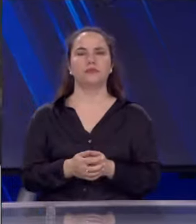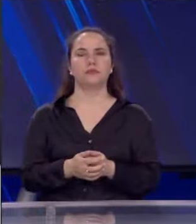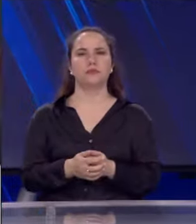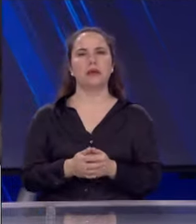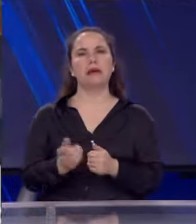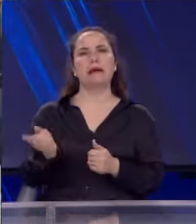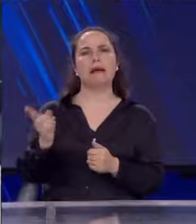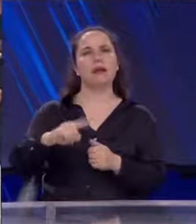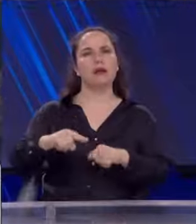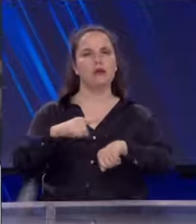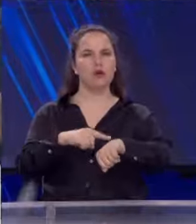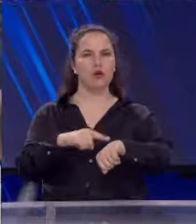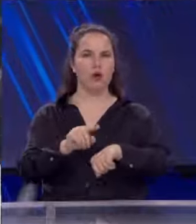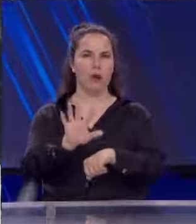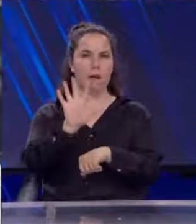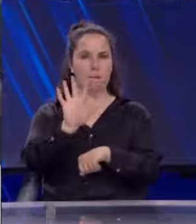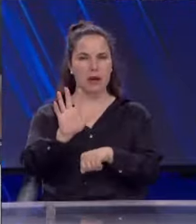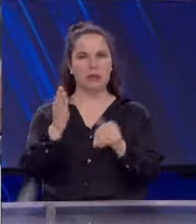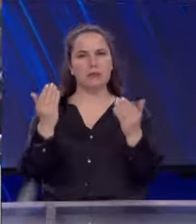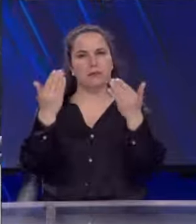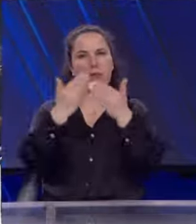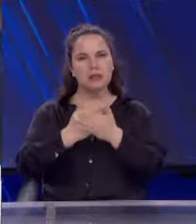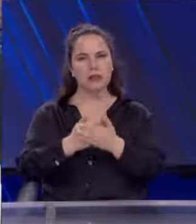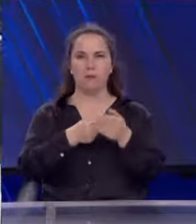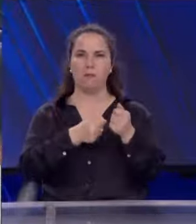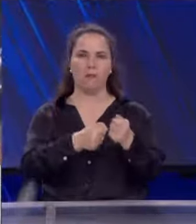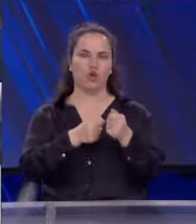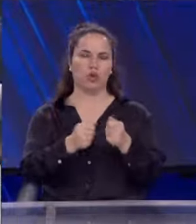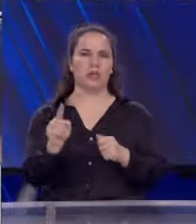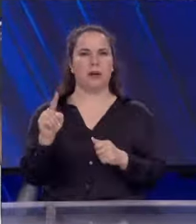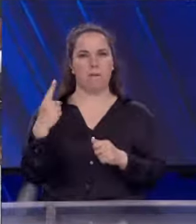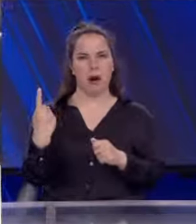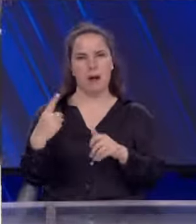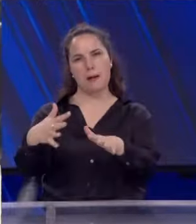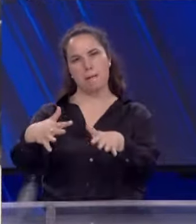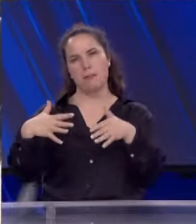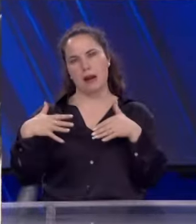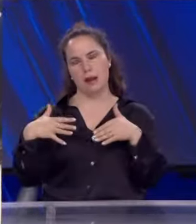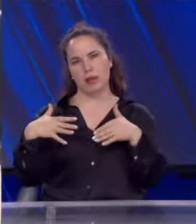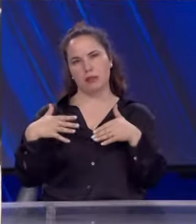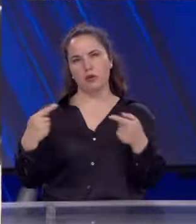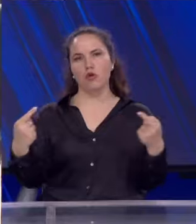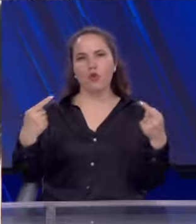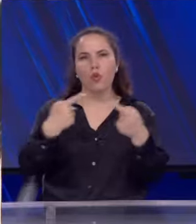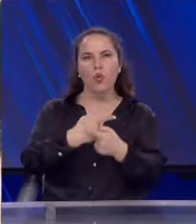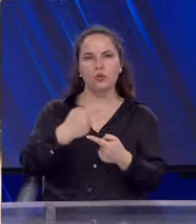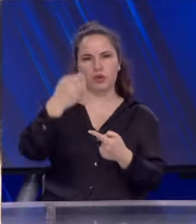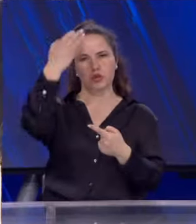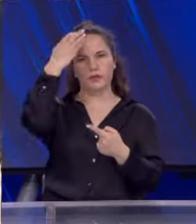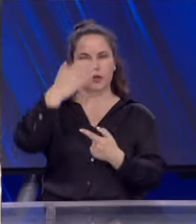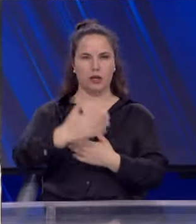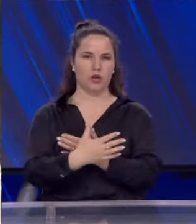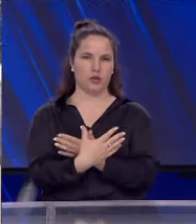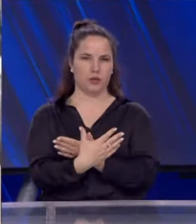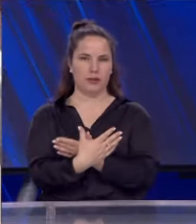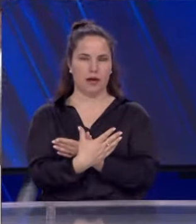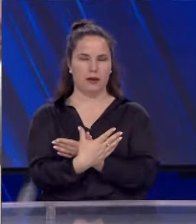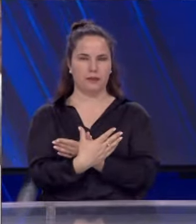Nesër në orën 17, demokratët do të zhvillojnë protestën e parë për këtë vit para parlamentit, kundër mazhurancës socialiste, cila sipas tyre po shkel të